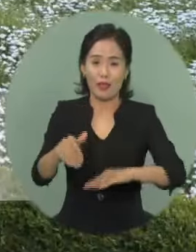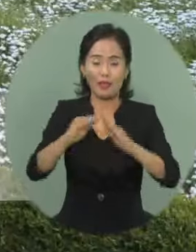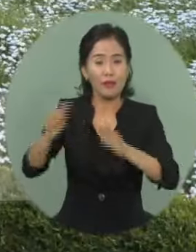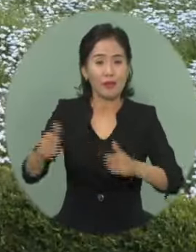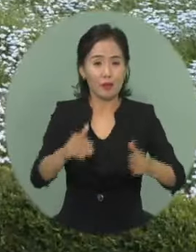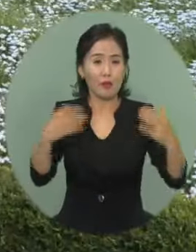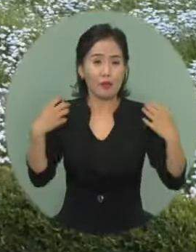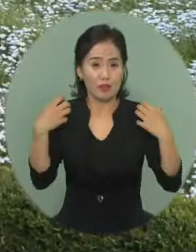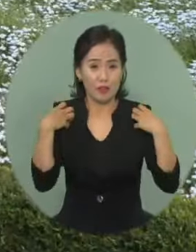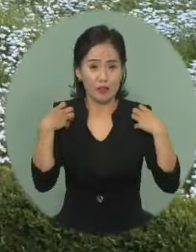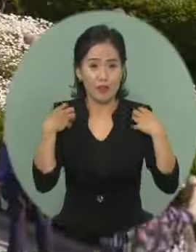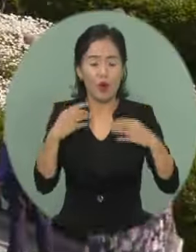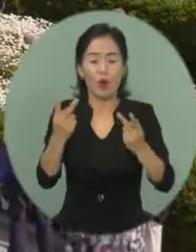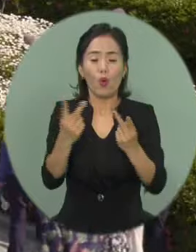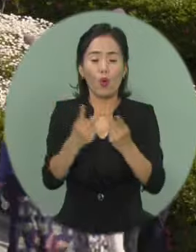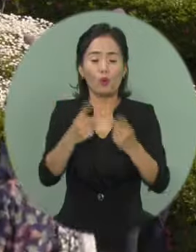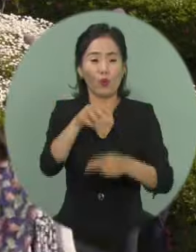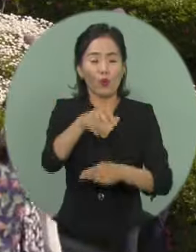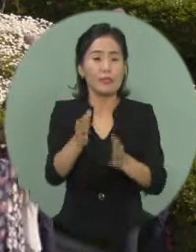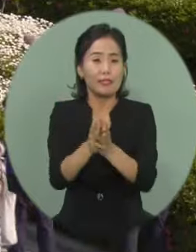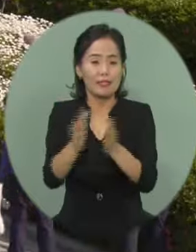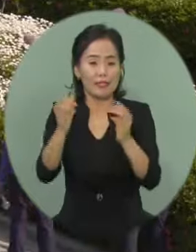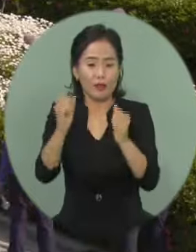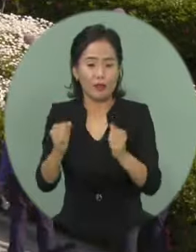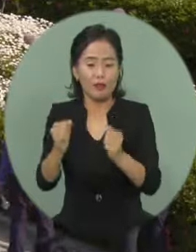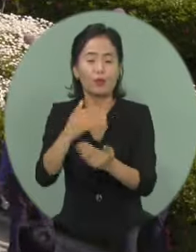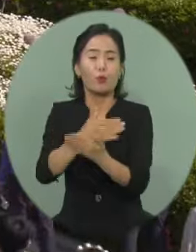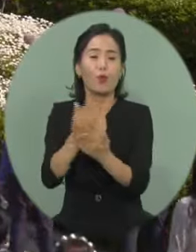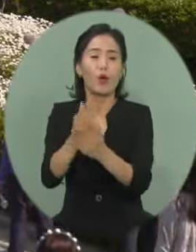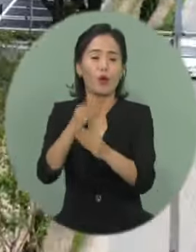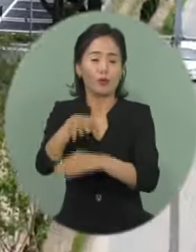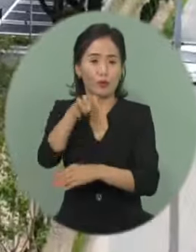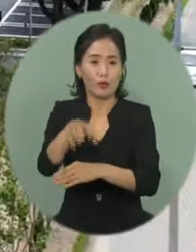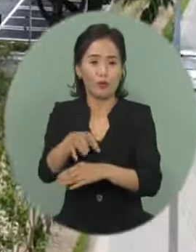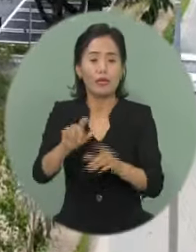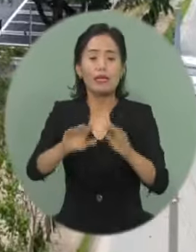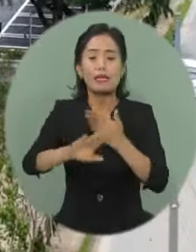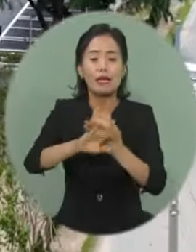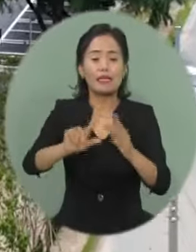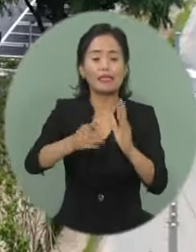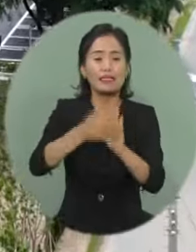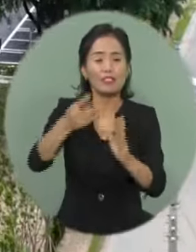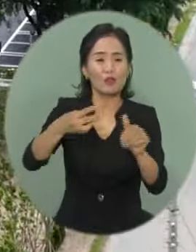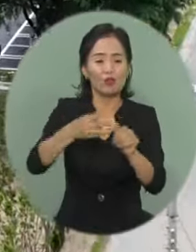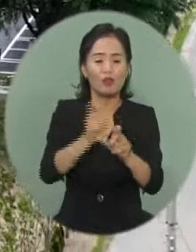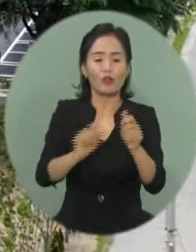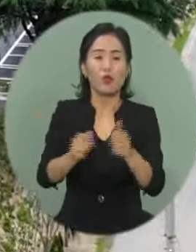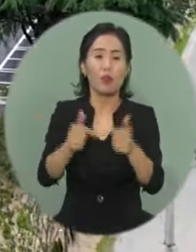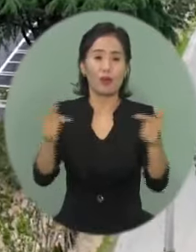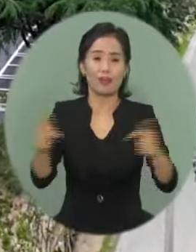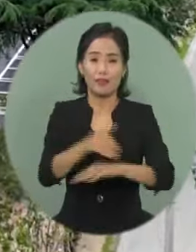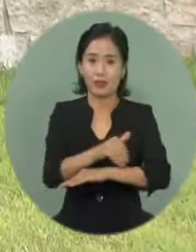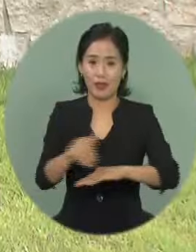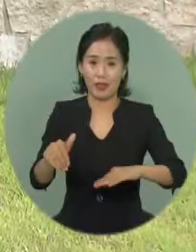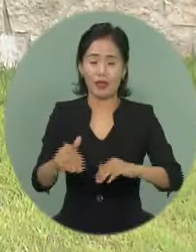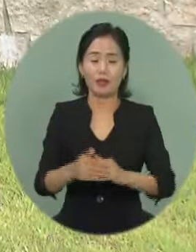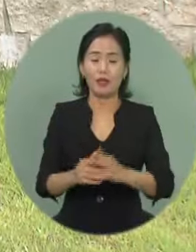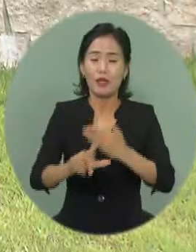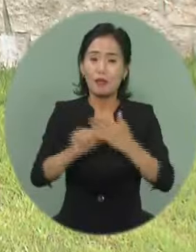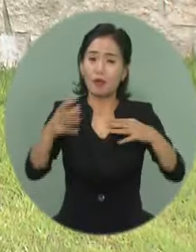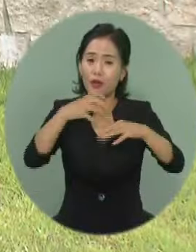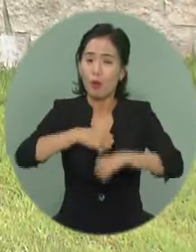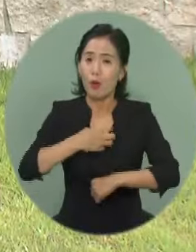전남도는 곡성군을 기점으로 체류형 복합 거점 공간 사업을 일선 시군에도 점차 확대할 방침입니다. 지방